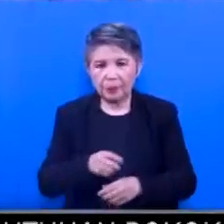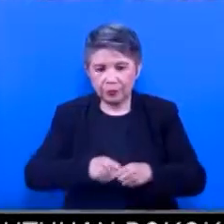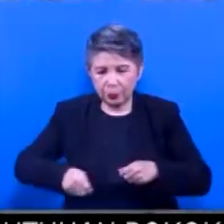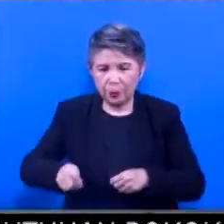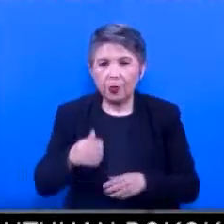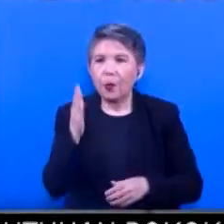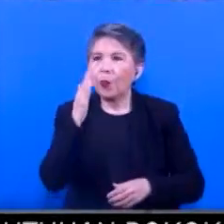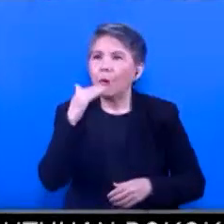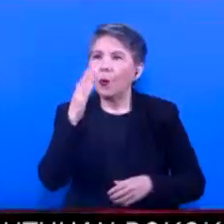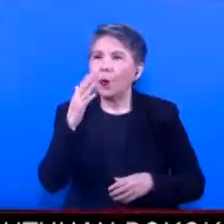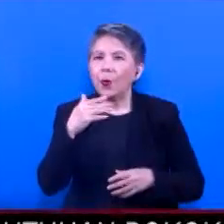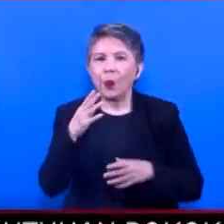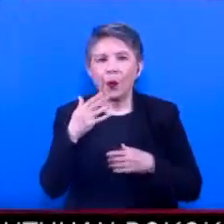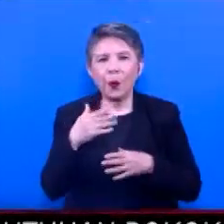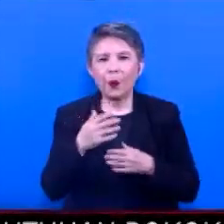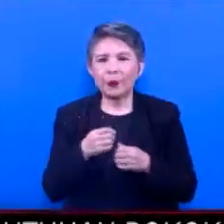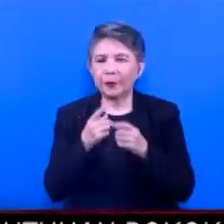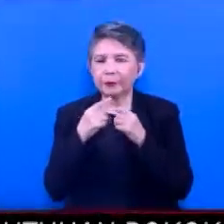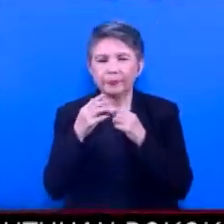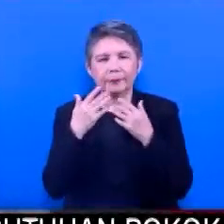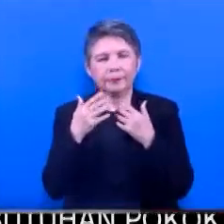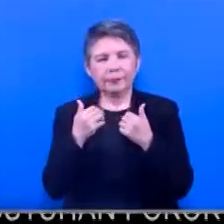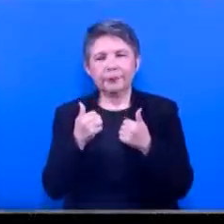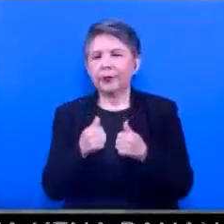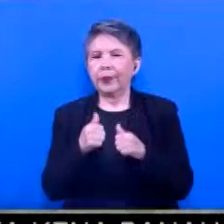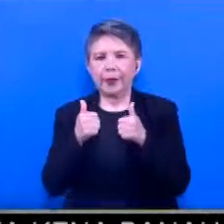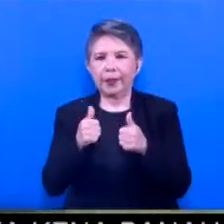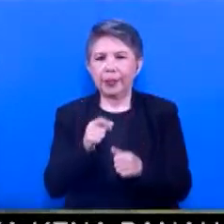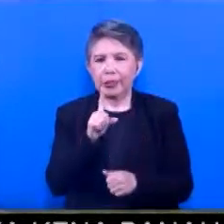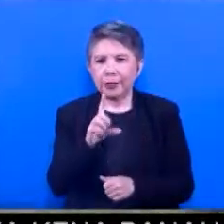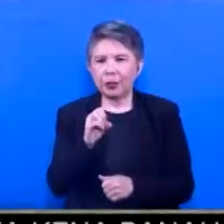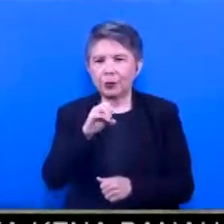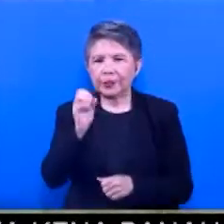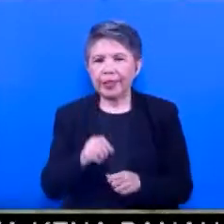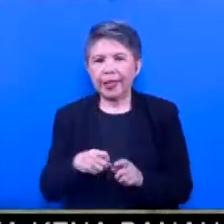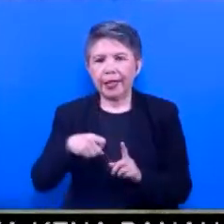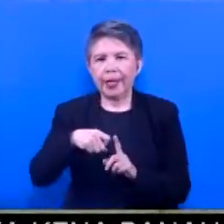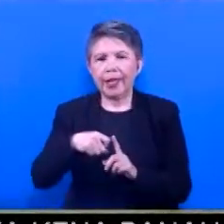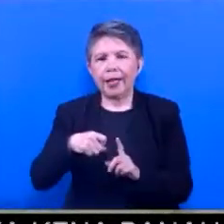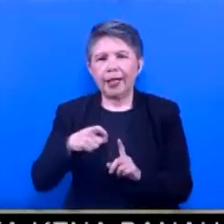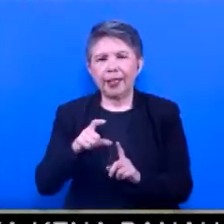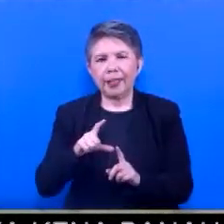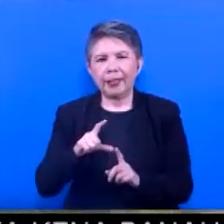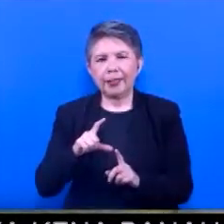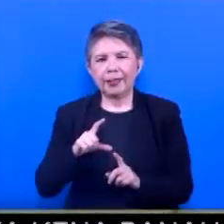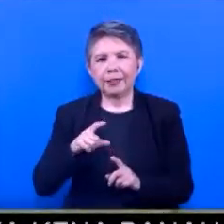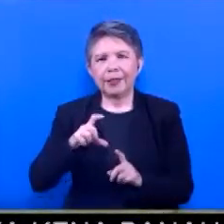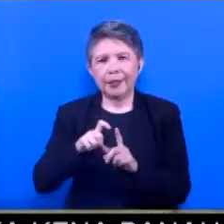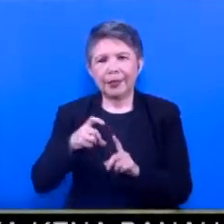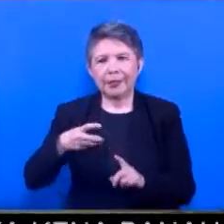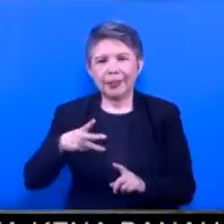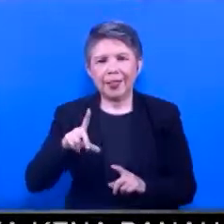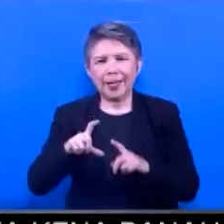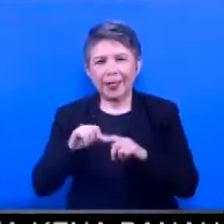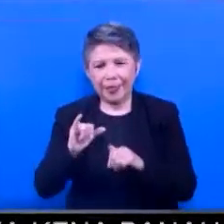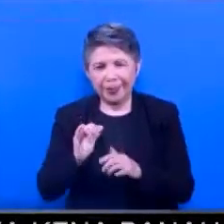Aroma dari kedelai rebus menembus masker yang saya pakai. Murni 100% kedelai, bagaimana gak bergizi? Selain kedelai, kadar